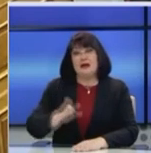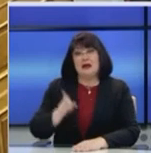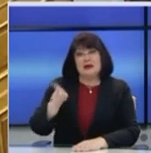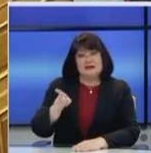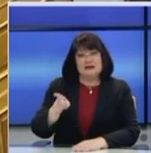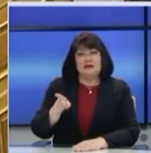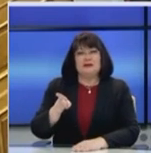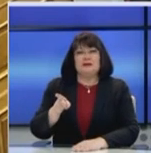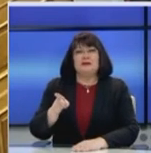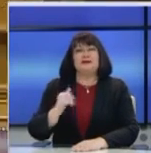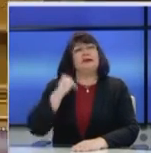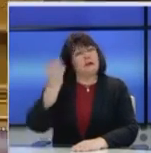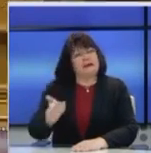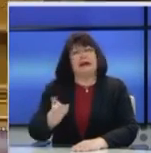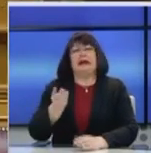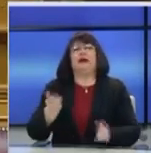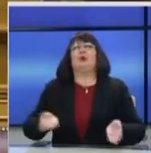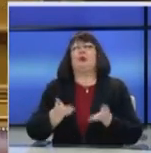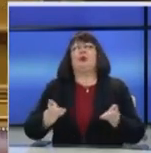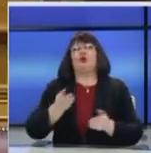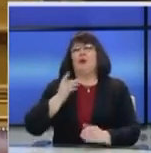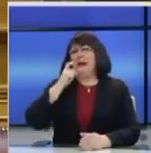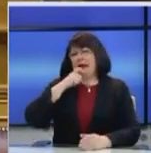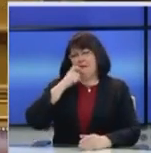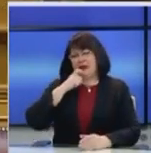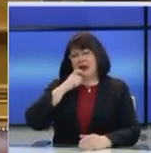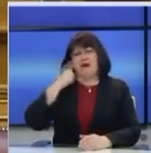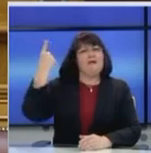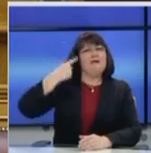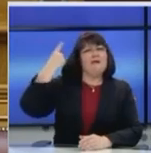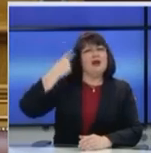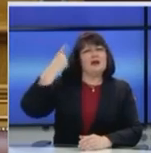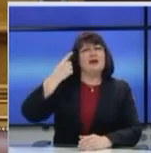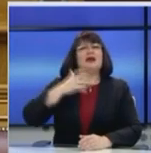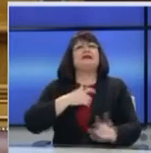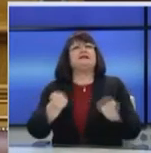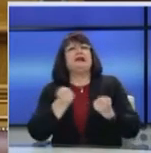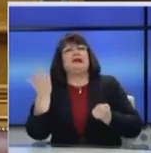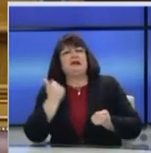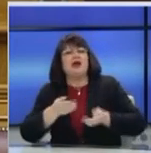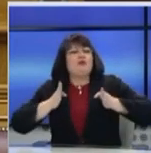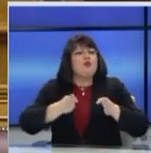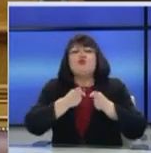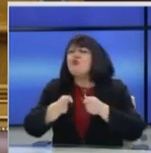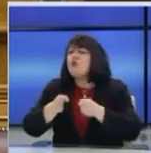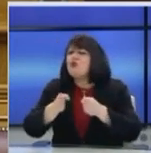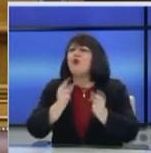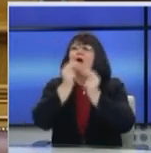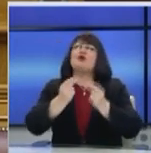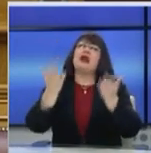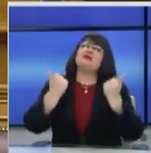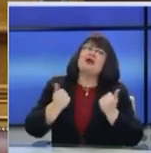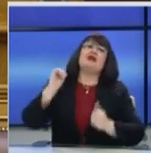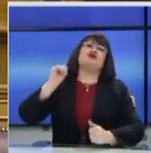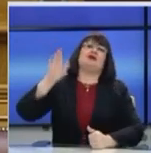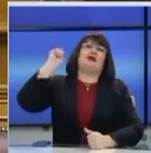σε μικρότερη ένταση η κυρία Γεννηματά κριτική για έλλειψη στρατηγικής, έλλειψη κατεύθυνσης, έλλειψη αποτελεσμάτων